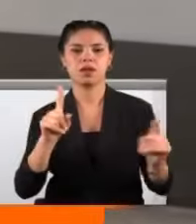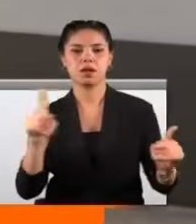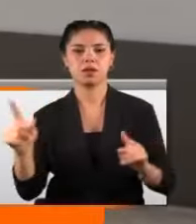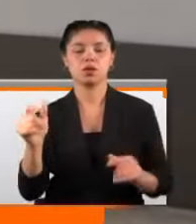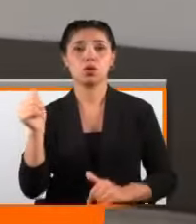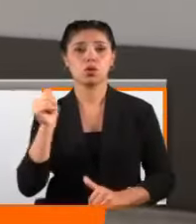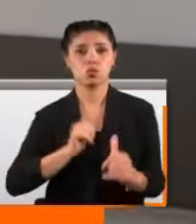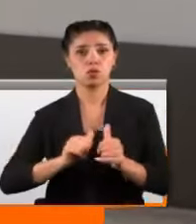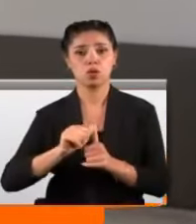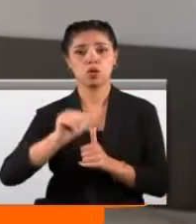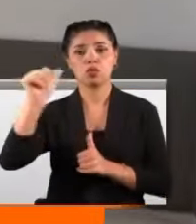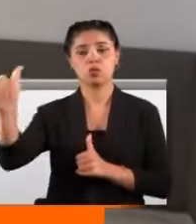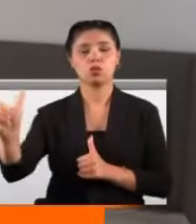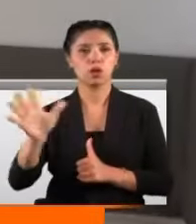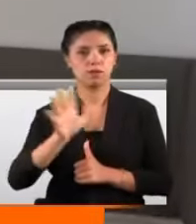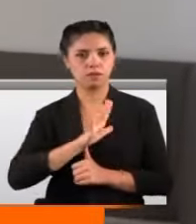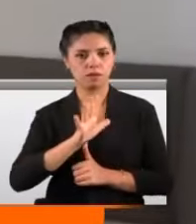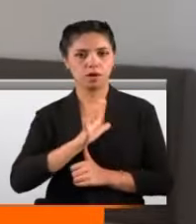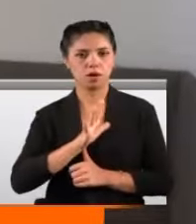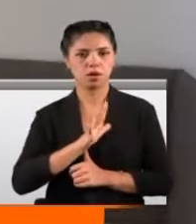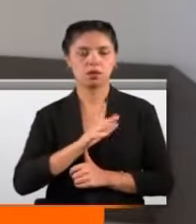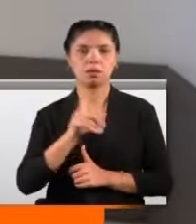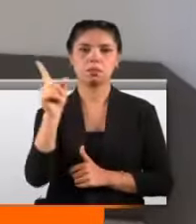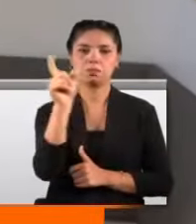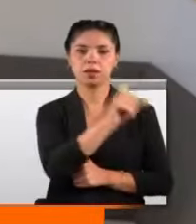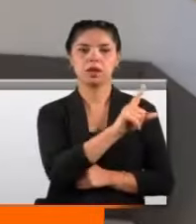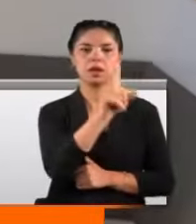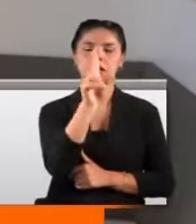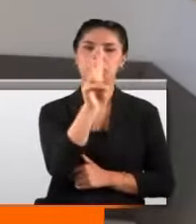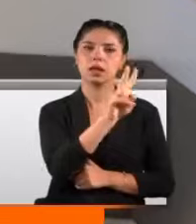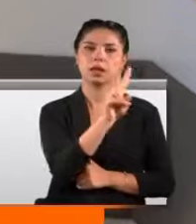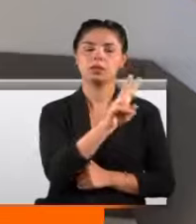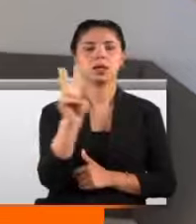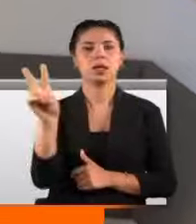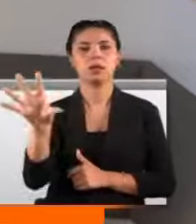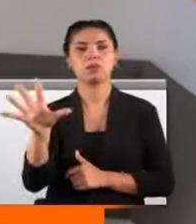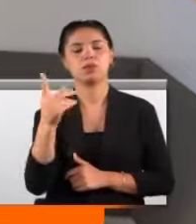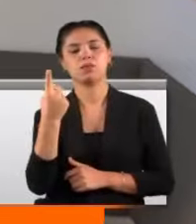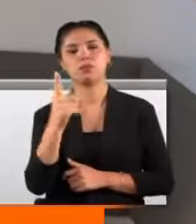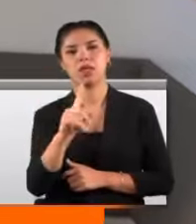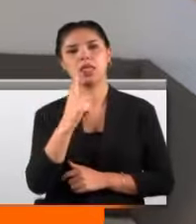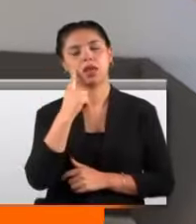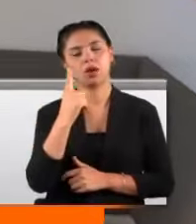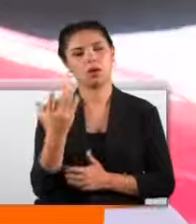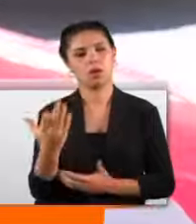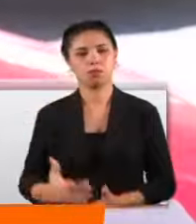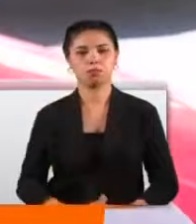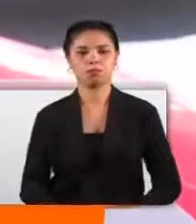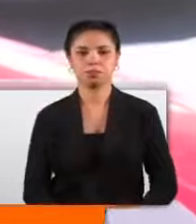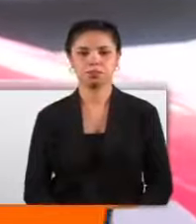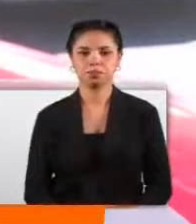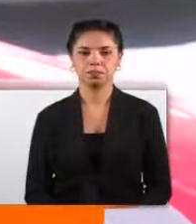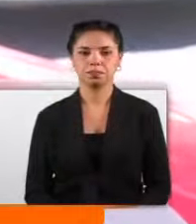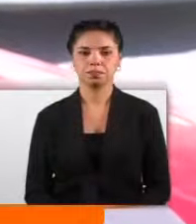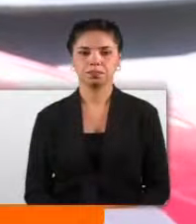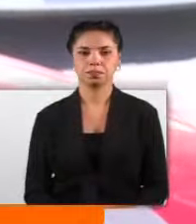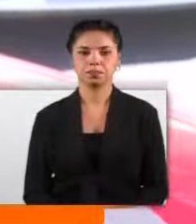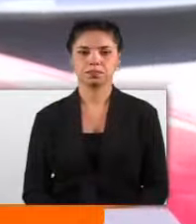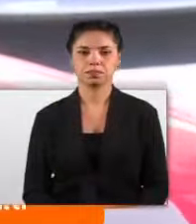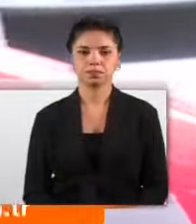üniversite kampüsüne uzaksa işte o zaman da aylık 20-25 bin lirayı gözden çıkarmanız gerekiyor. 4 kişilikler